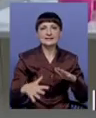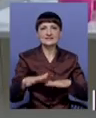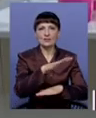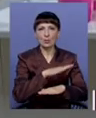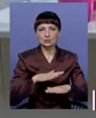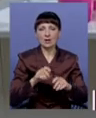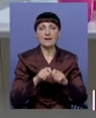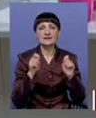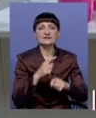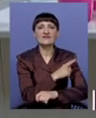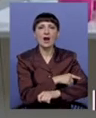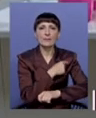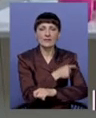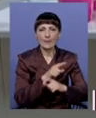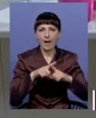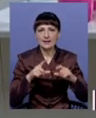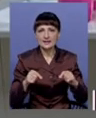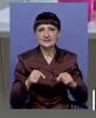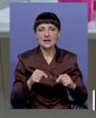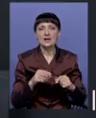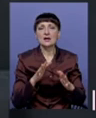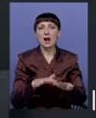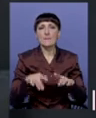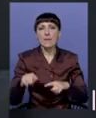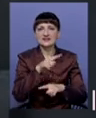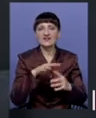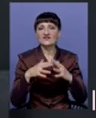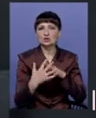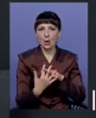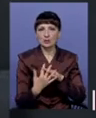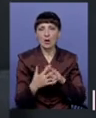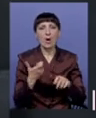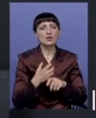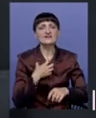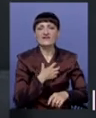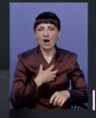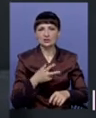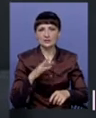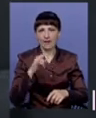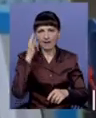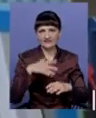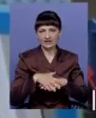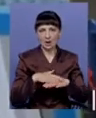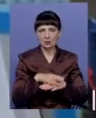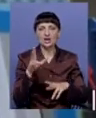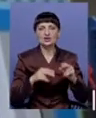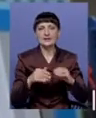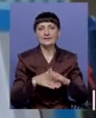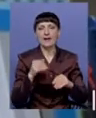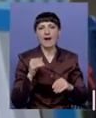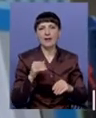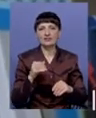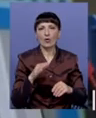пунктов, открытия врачебных амбулаторий и фельдшерских пунктов в селах очень важен для казахстанского народа, считает сенатор